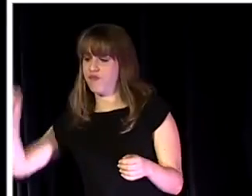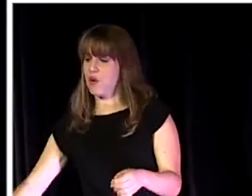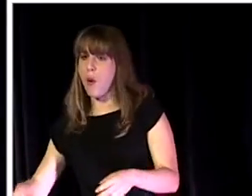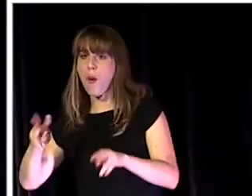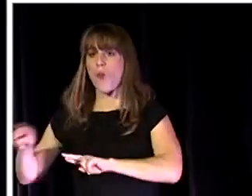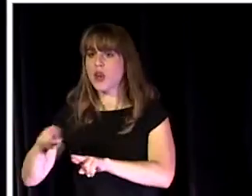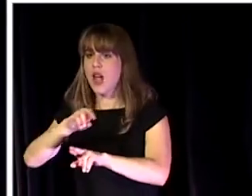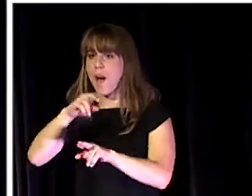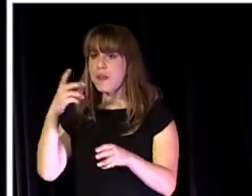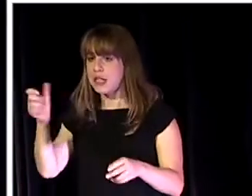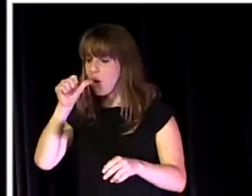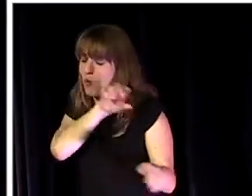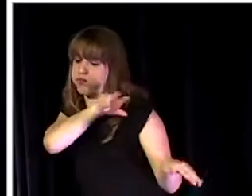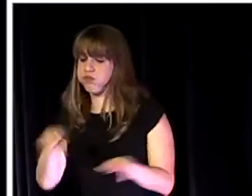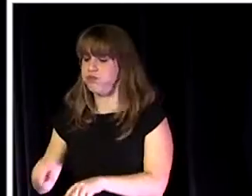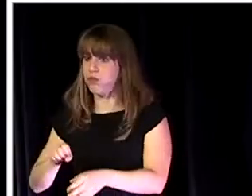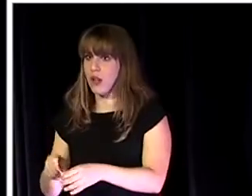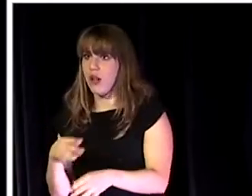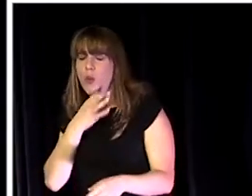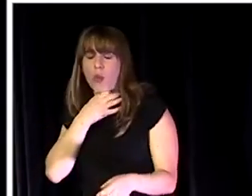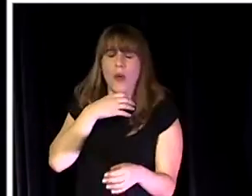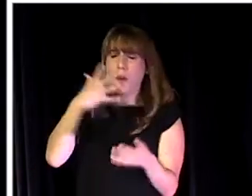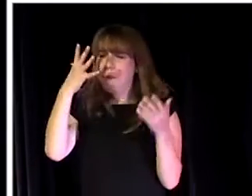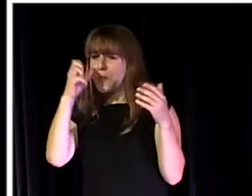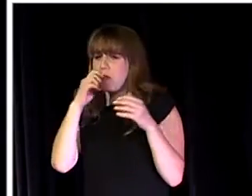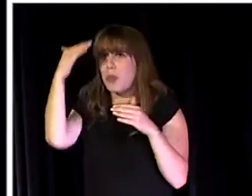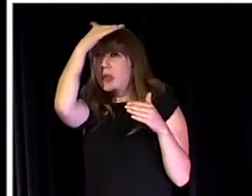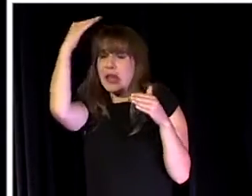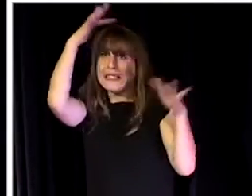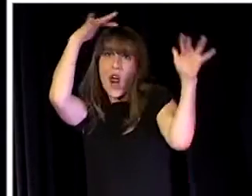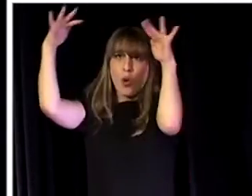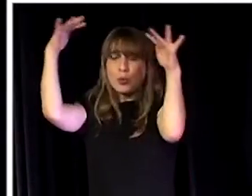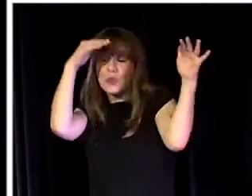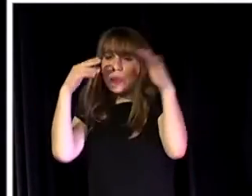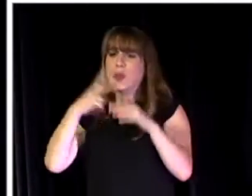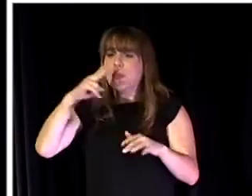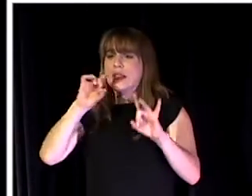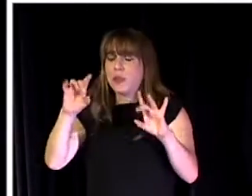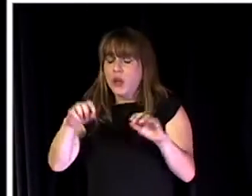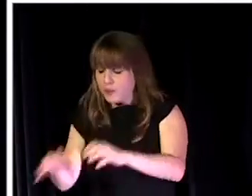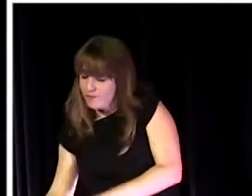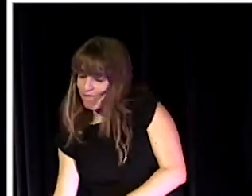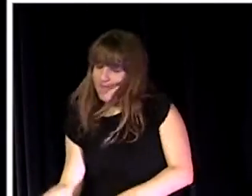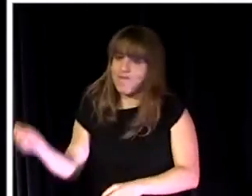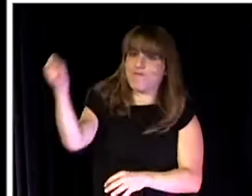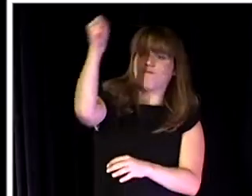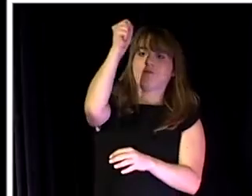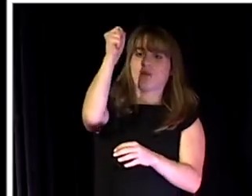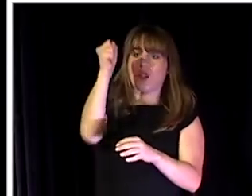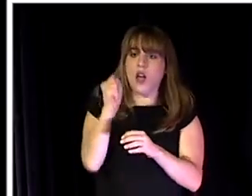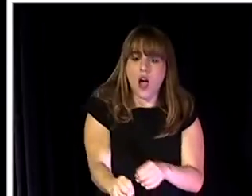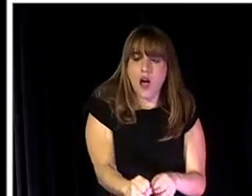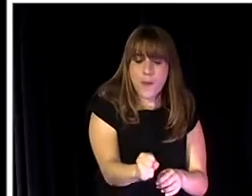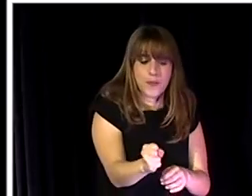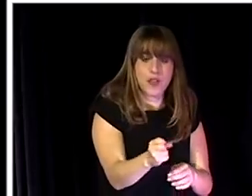ποτάμι. Και εκεί που το λινάρι νόμιζε ότι θα πνιγεί, δεν μπορούσε πια να πάρει αέρα, ο ίδιος άνθρωπος το τραβάει με δύναμη και το βάζει κοντά στη φωτιά